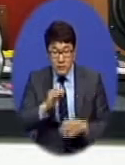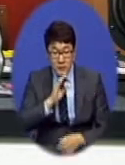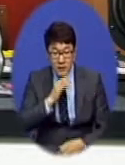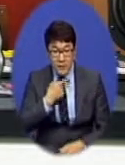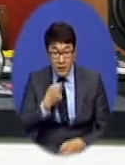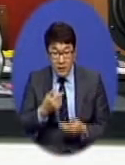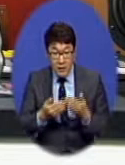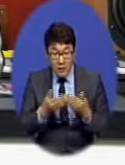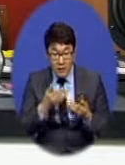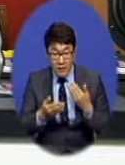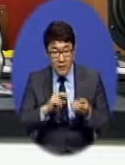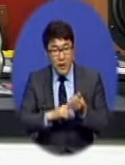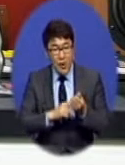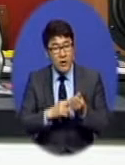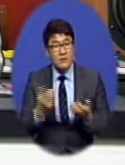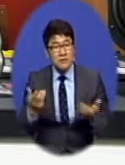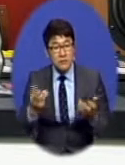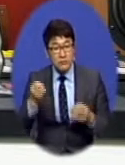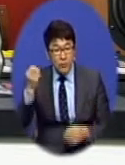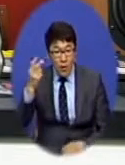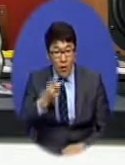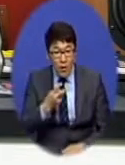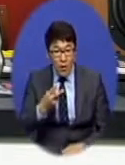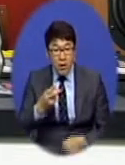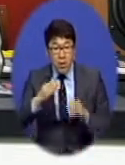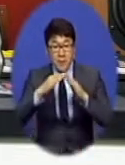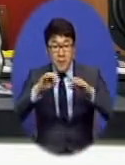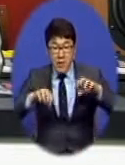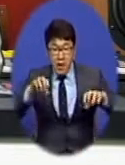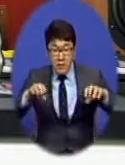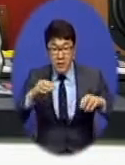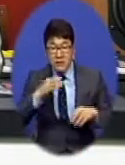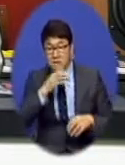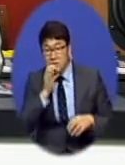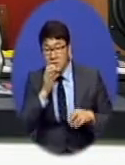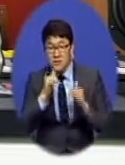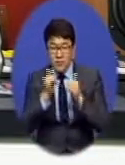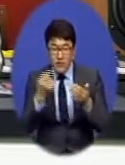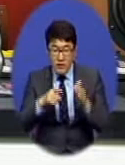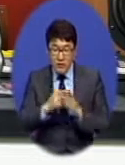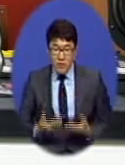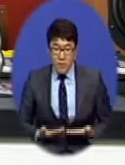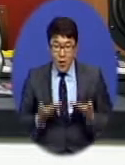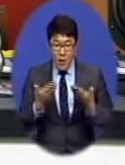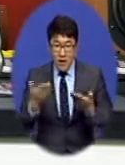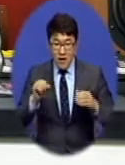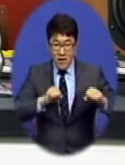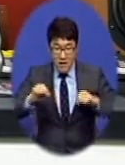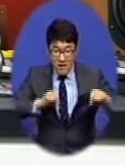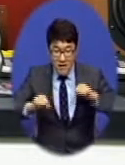네, 미용실. 네, 근데 네. 또한 마을 어르신들을 위해서 봉사활동도 하셨다고요? 네, 그럼